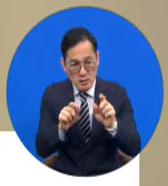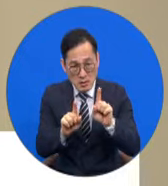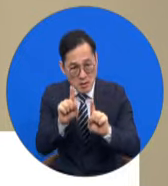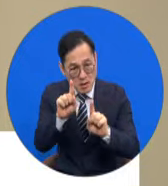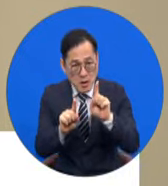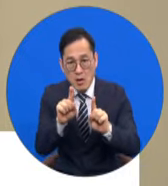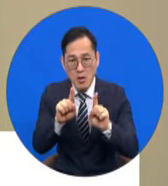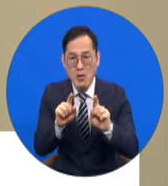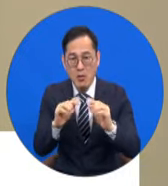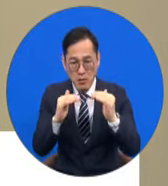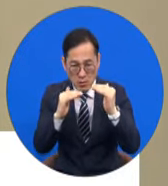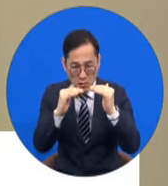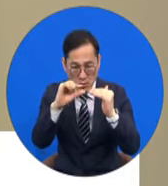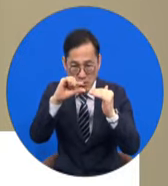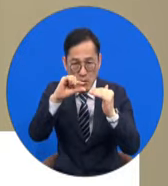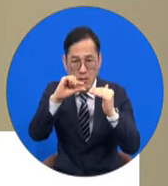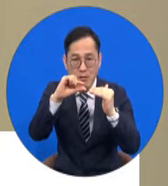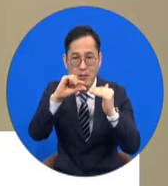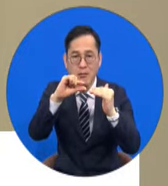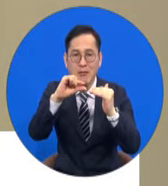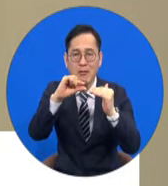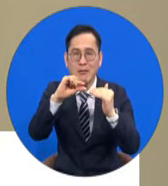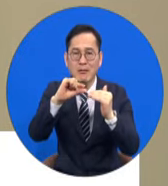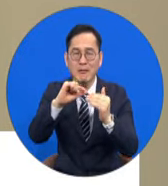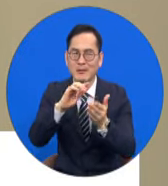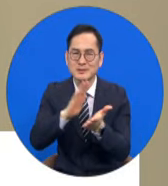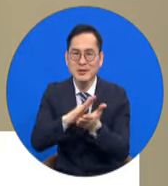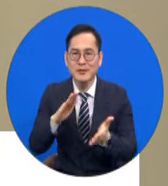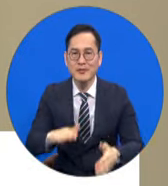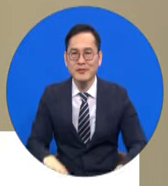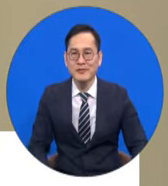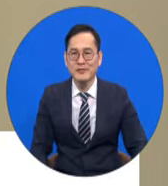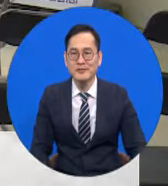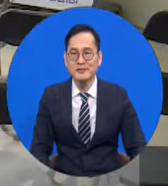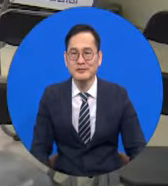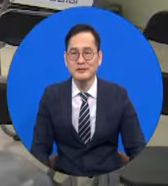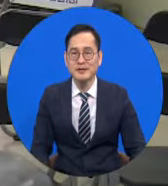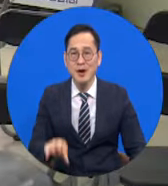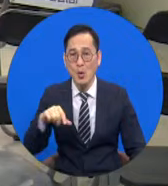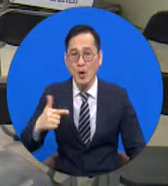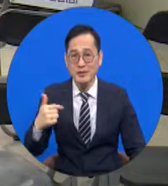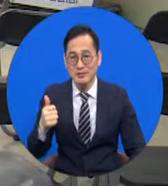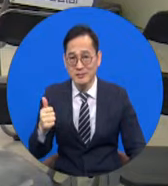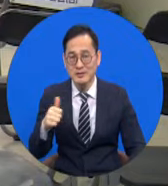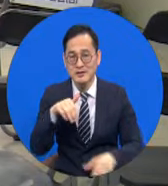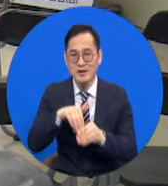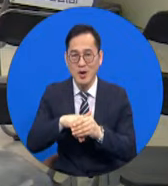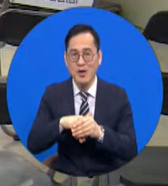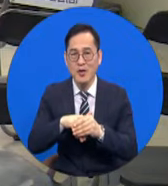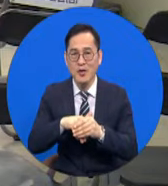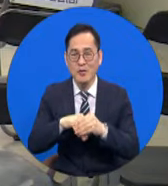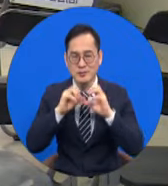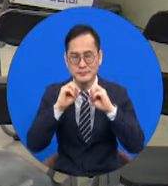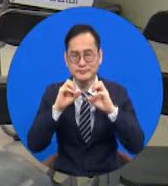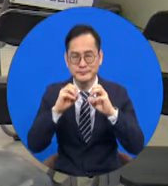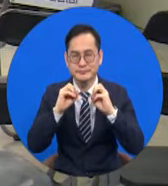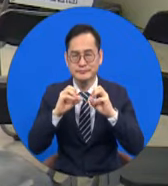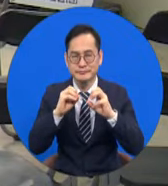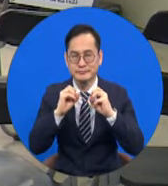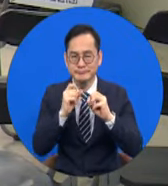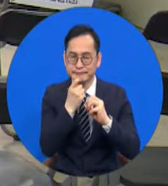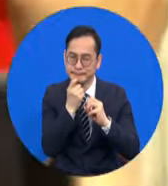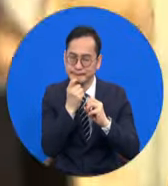최근까지 여론조사에서 오차범위 내 안개 속 접전을 보였습니다. 원희룡 후보는 선거운동 시작 전부터 계양을의 터를